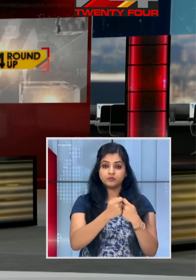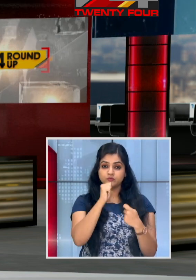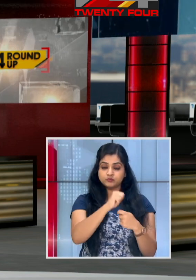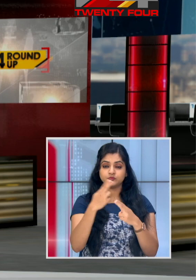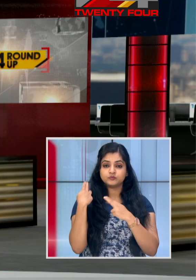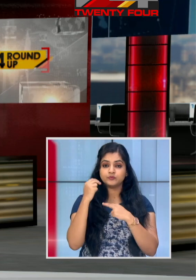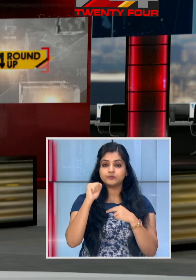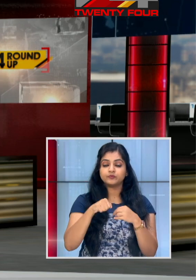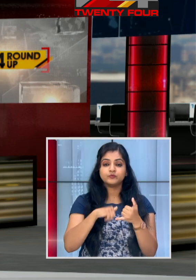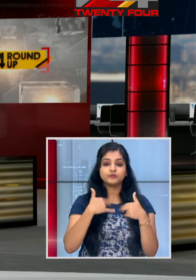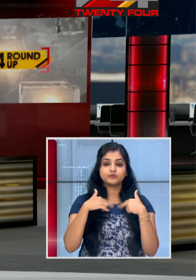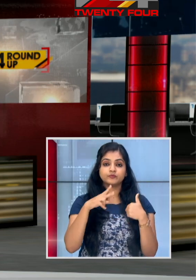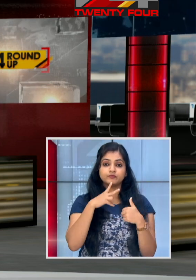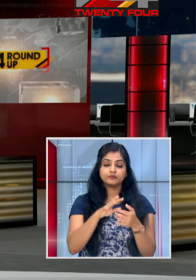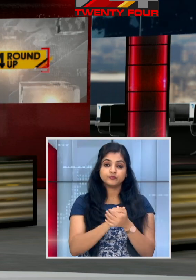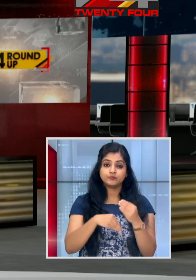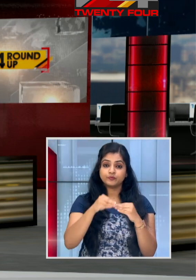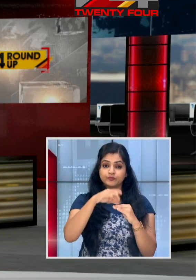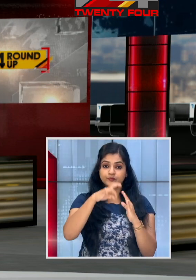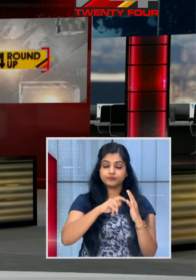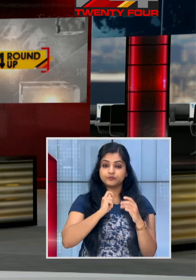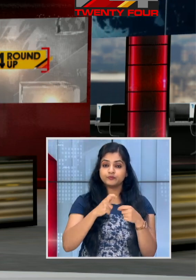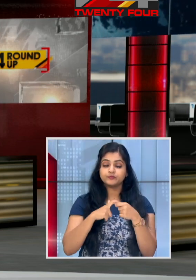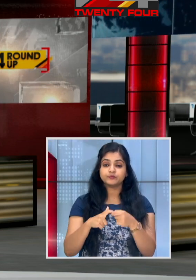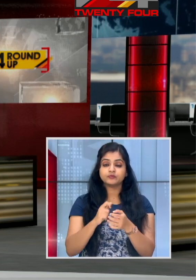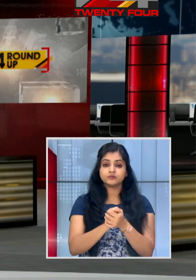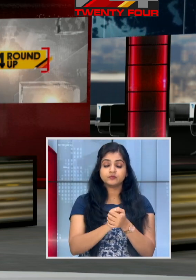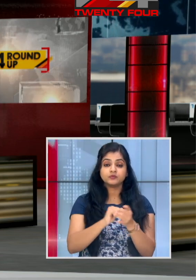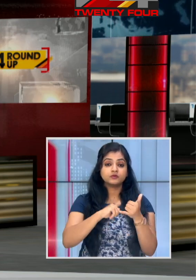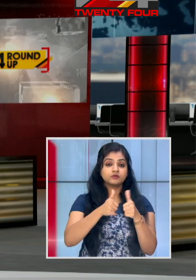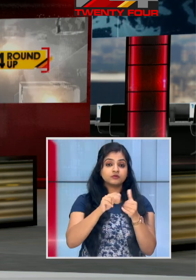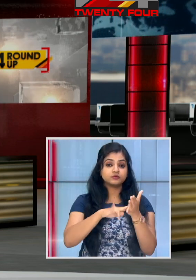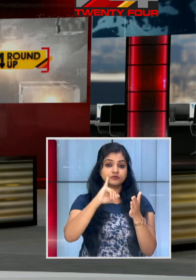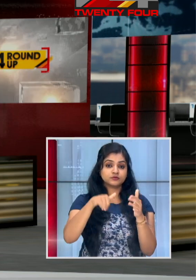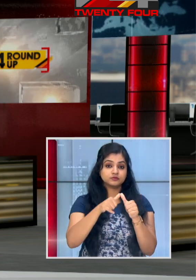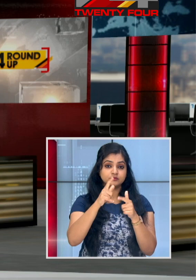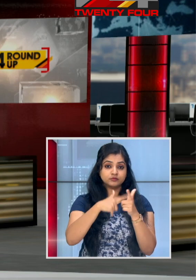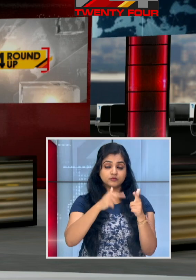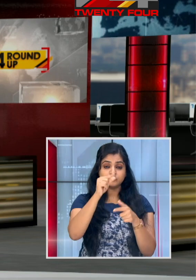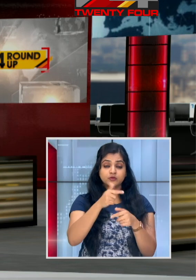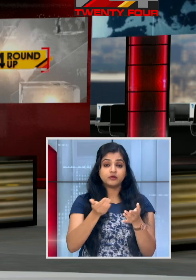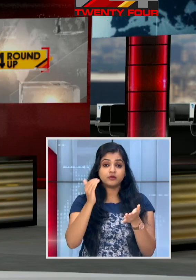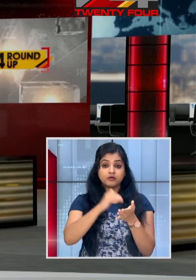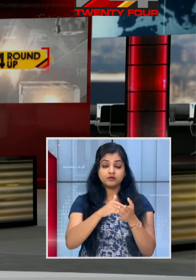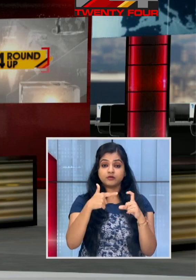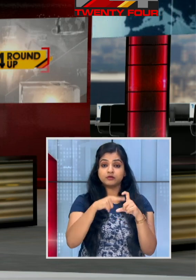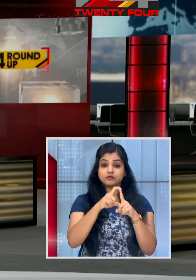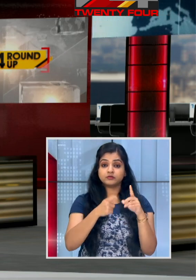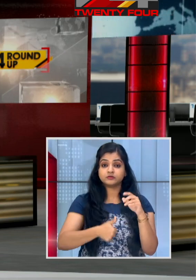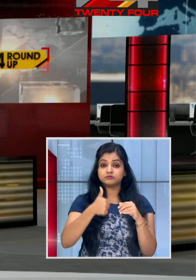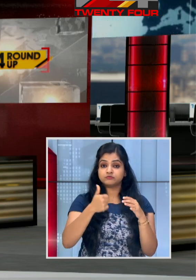കോടതി പറഞ്ഞു. ആരാധകൃഷ്ണൻ തുടരുന്നുണ്ട്. ആർ കെ, സഞ്ജയ് കുമാർ മിശ്രയ്ക്ക് ഇനി ഒരു അവസരം നൽകാനാവില്ല. സുപ്രീം കോടതിയുടെ നിർദ്ദേശം, സുപ്രീം കോടതിയുടെ നിരീക്ഷണം